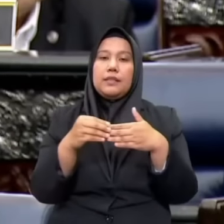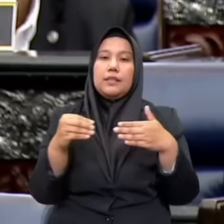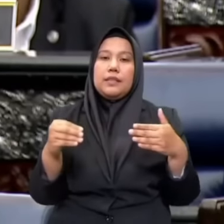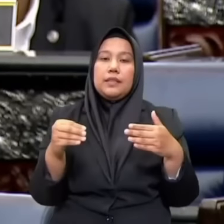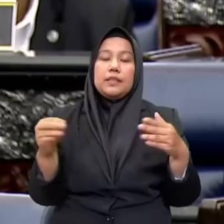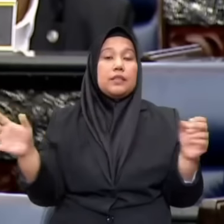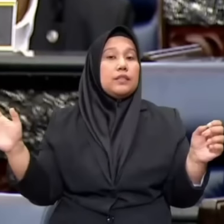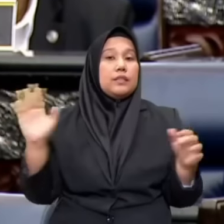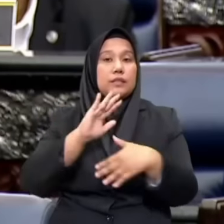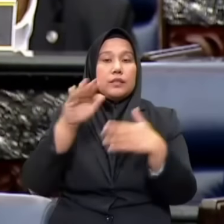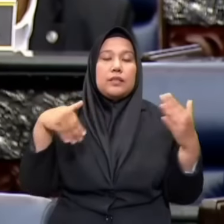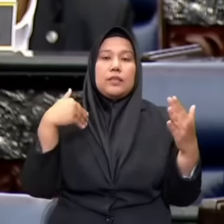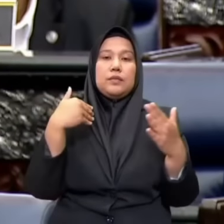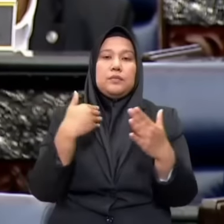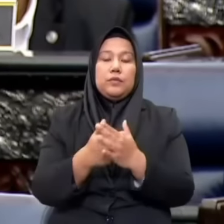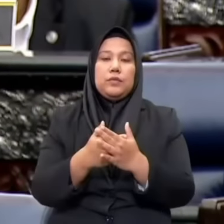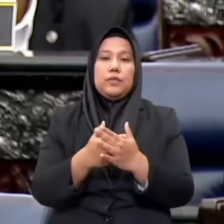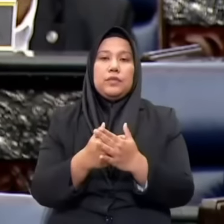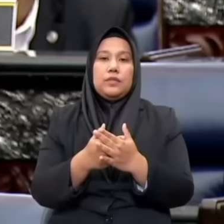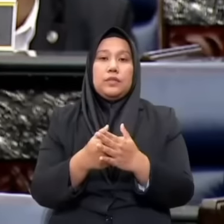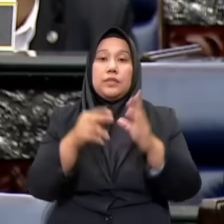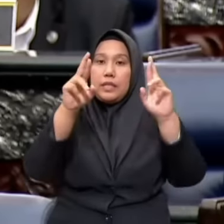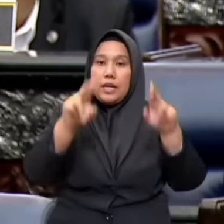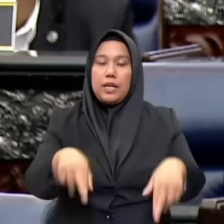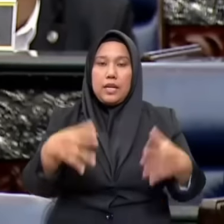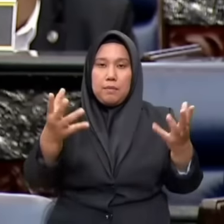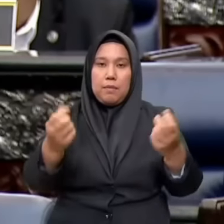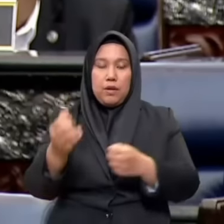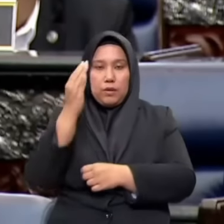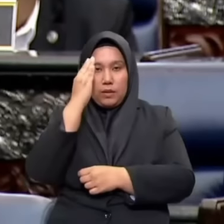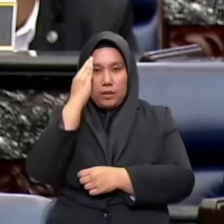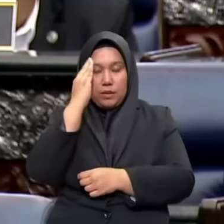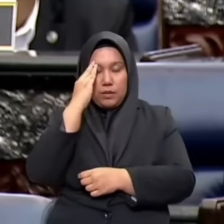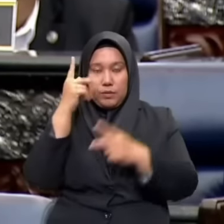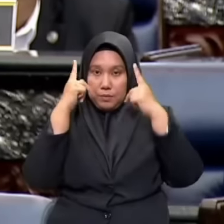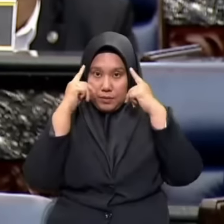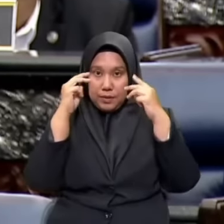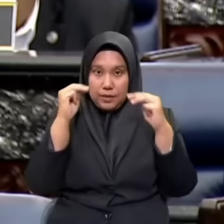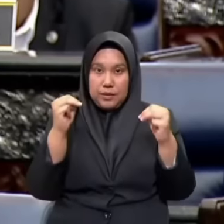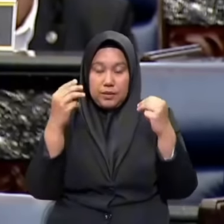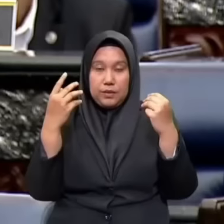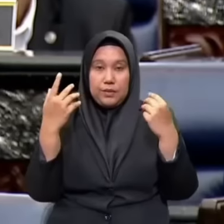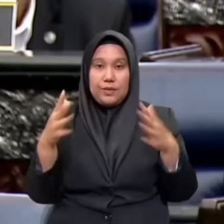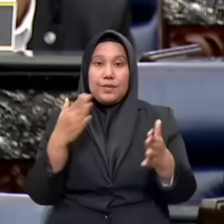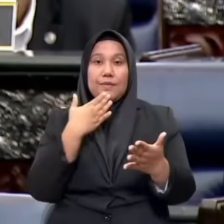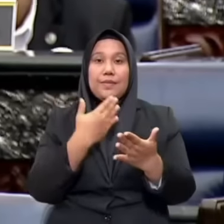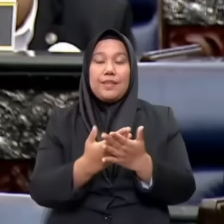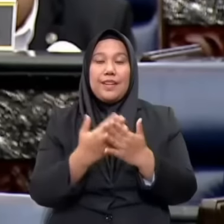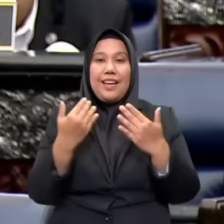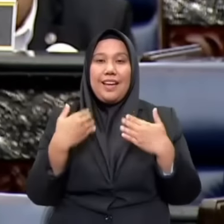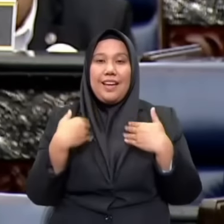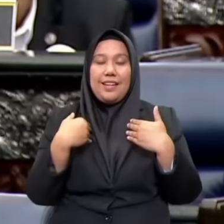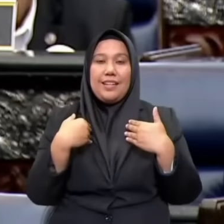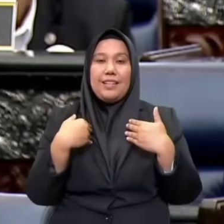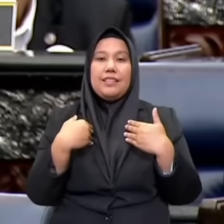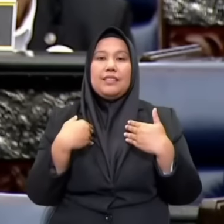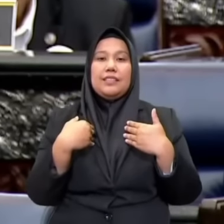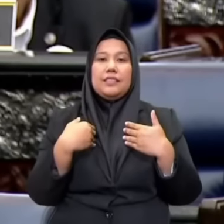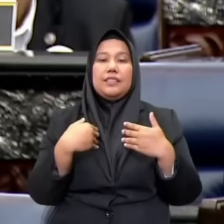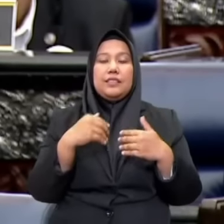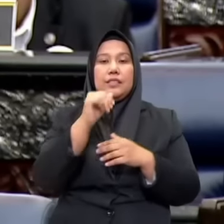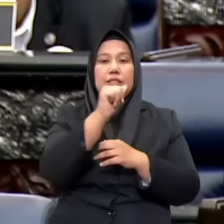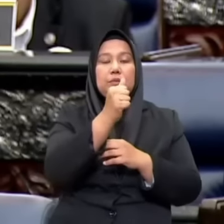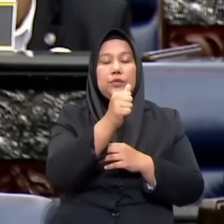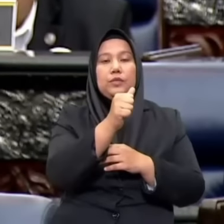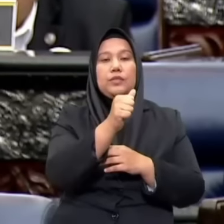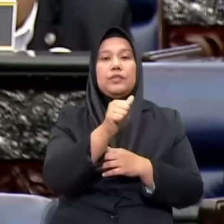dan juga rasionalisasi subsidi. Saya rasa rakyat ingin tahu. Sebab Yang Berhormat Perdana Menteri dengan baiknya telah kata ada peningkatan 10 ke 13 bilion. Itu 3 bilion